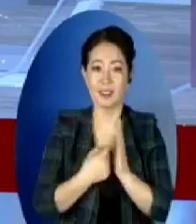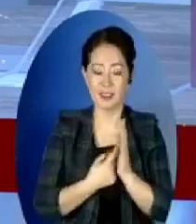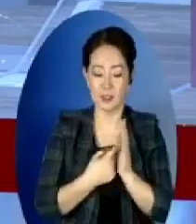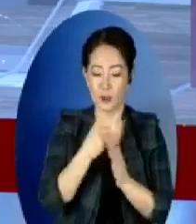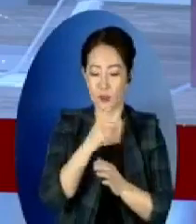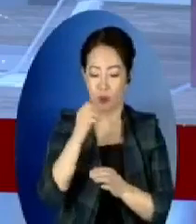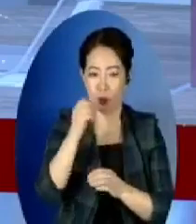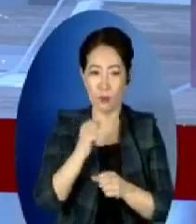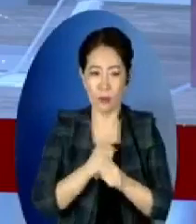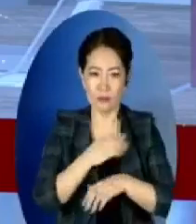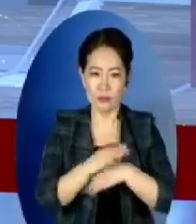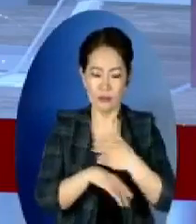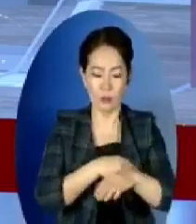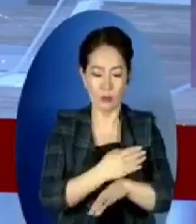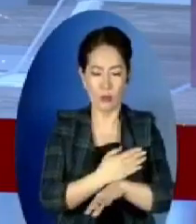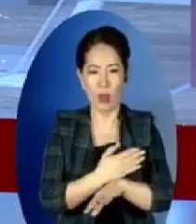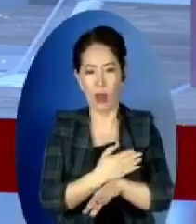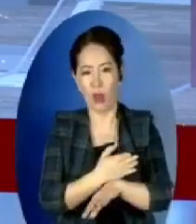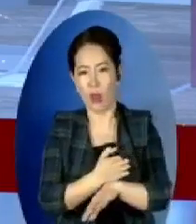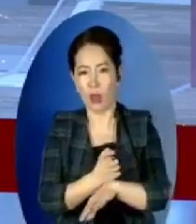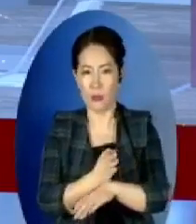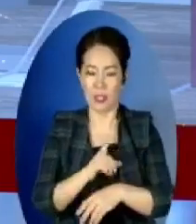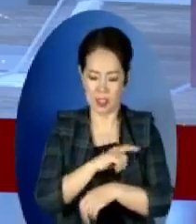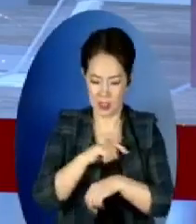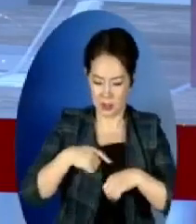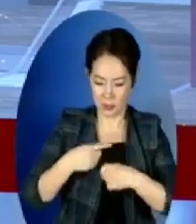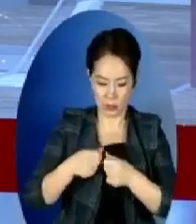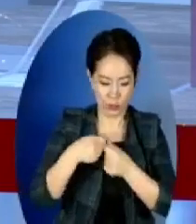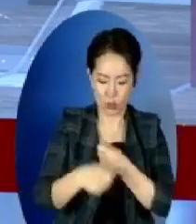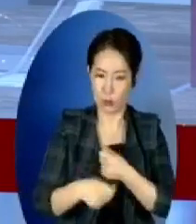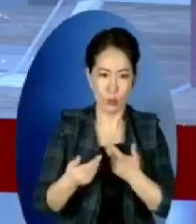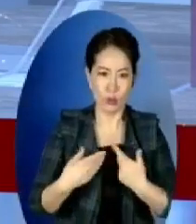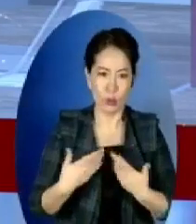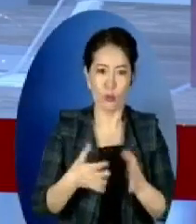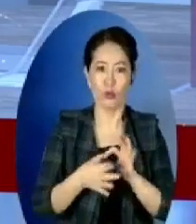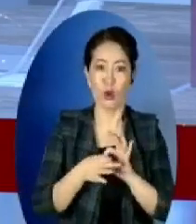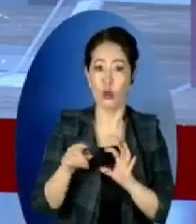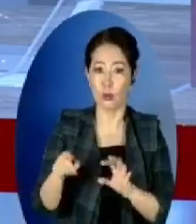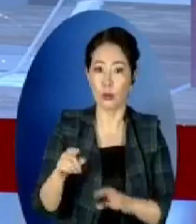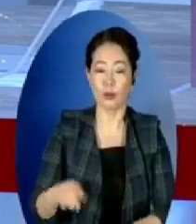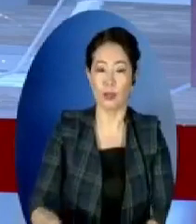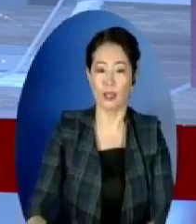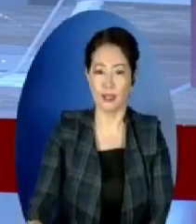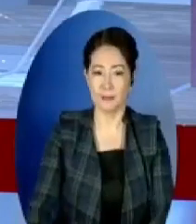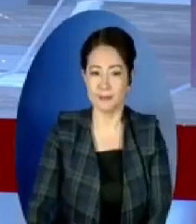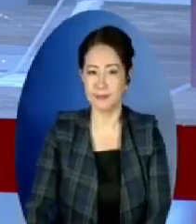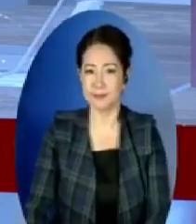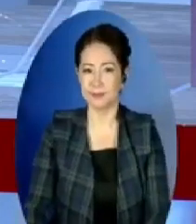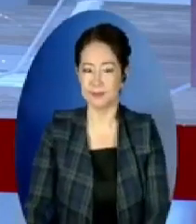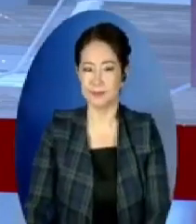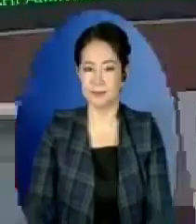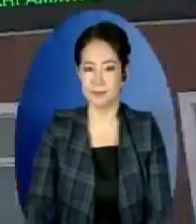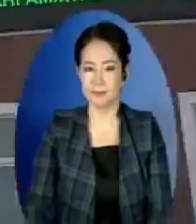гүйцэтгэлтэй байх ёстой ажил удаашралтай байгаа нь иргэд төлбөрөө төлөхгүй байгаатай шууд хамааралтай.